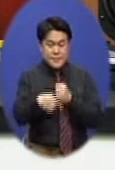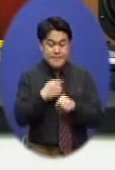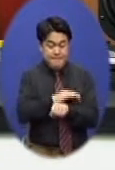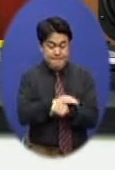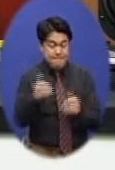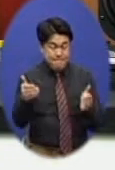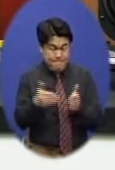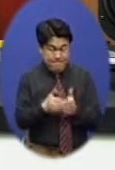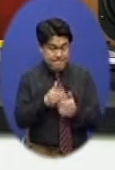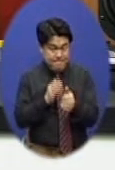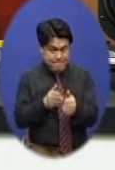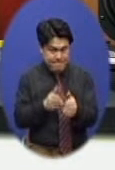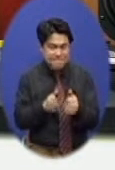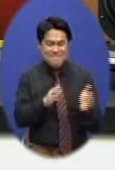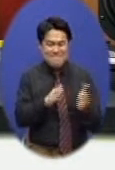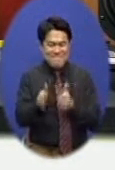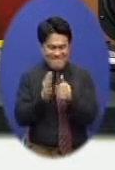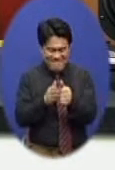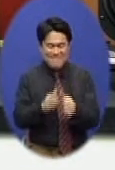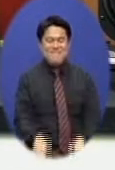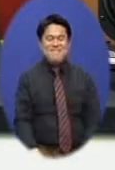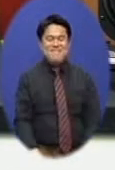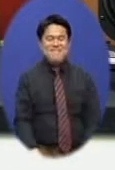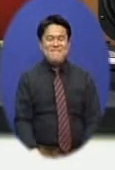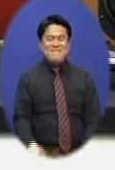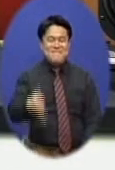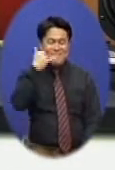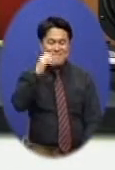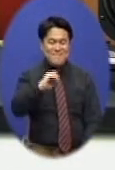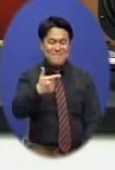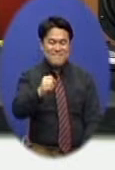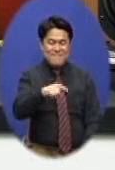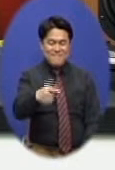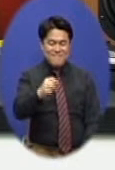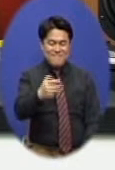마무리하셔야 됩니다. 네, 네 준비하고 네. 계십시오. 네.